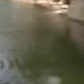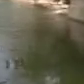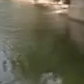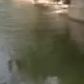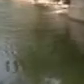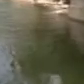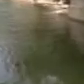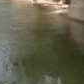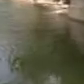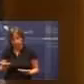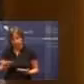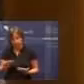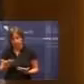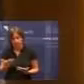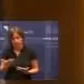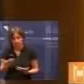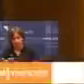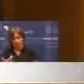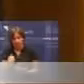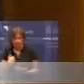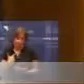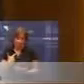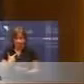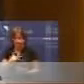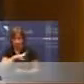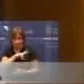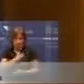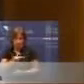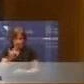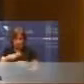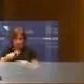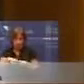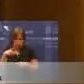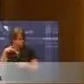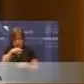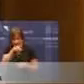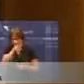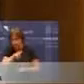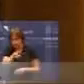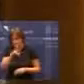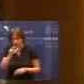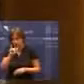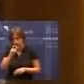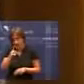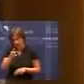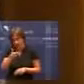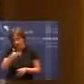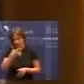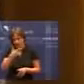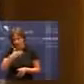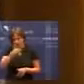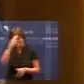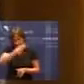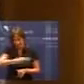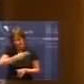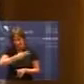de Raixa. M'agradaria que per les coses de Raixa si poguéssim millorar la relació amb l'Ajuntament de Bunyola per intentar